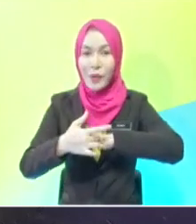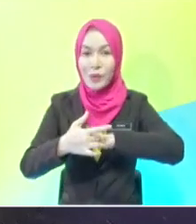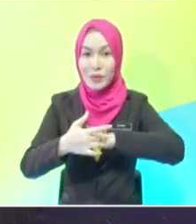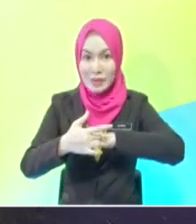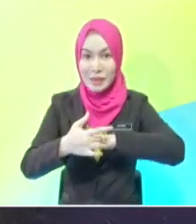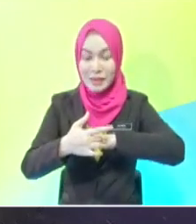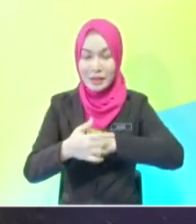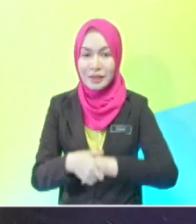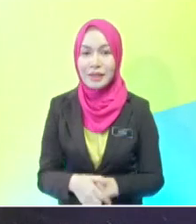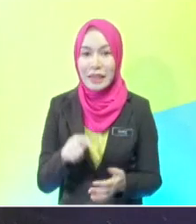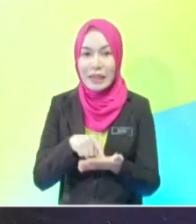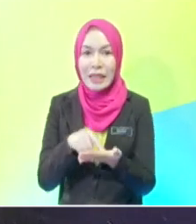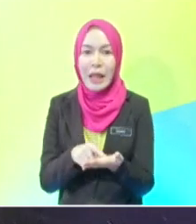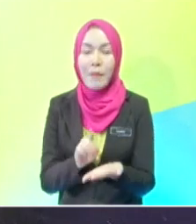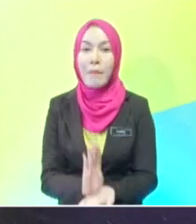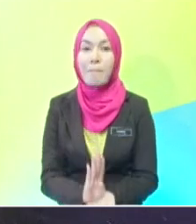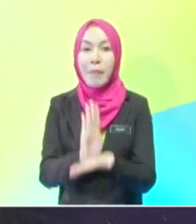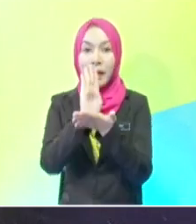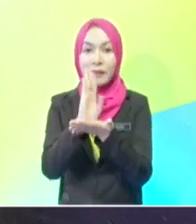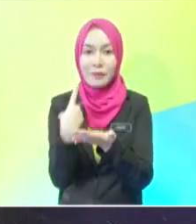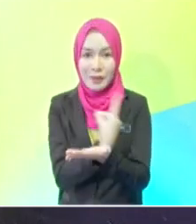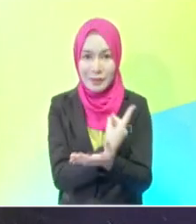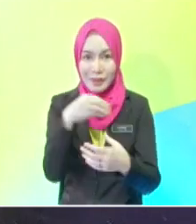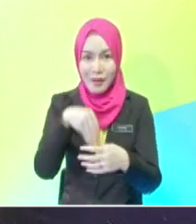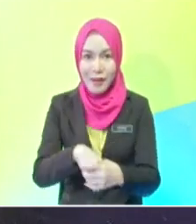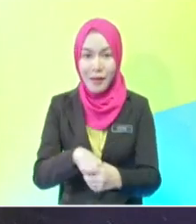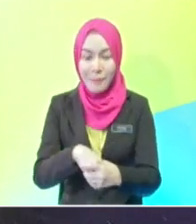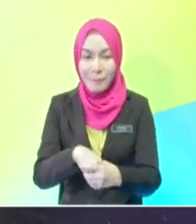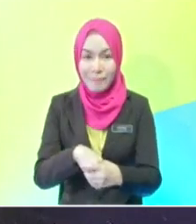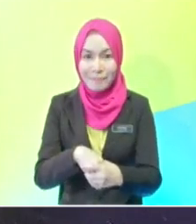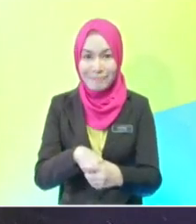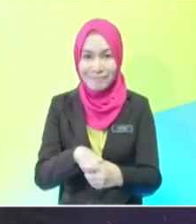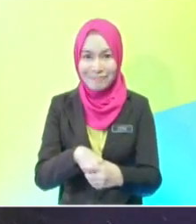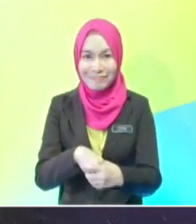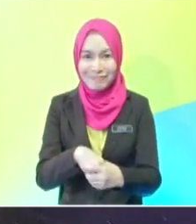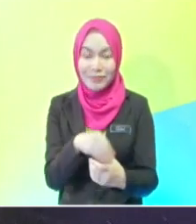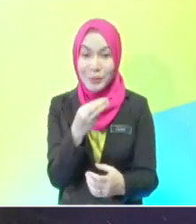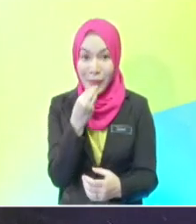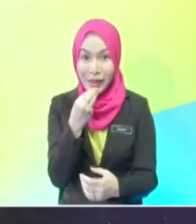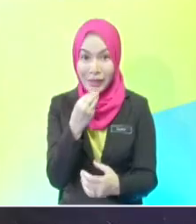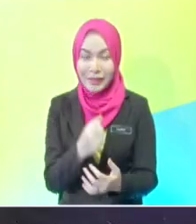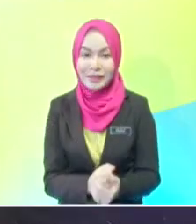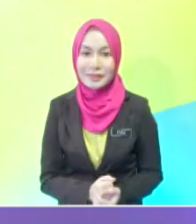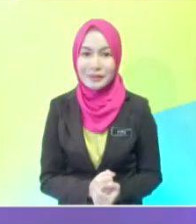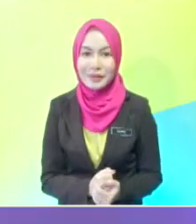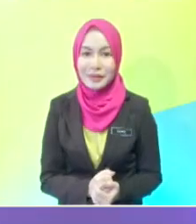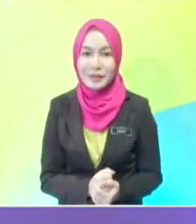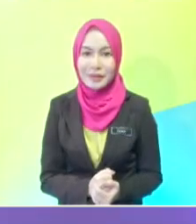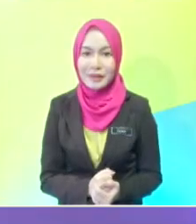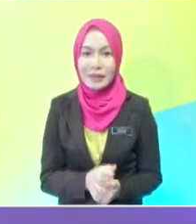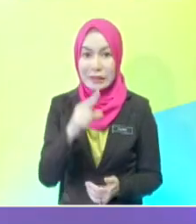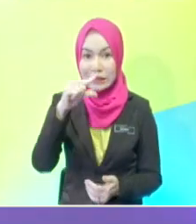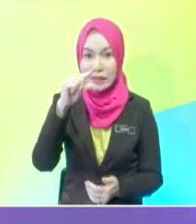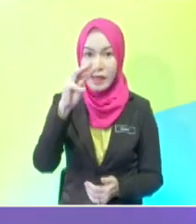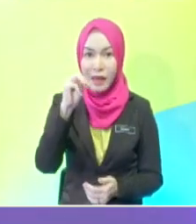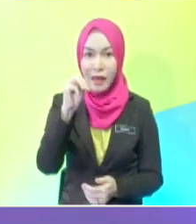dalam sektor makanan yang mana kita hasilkan makanan terubah sesuai genetik GMS Oke